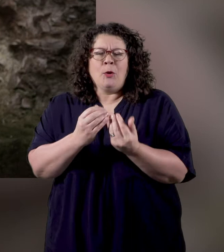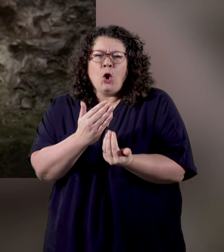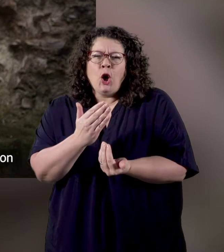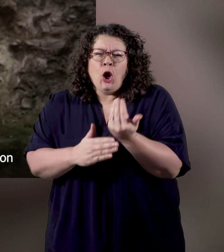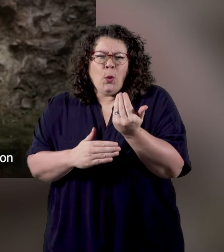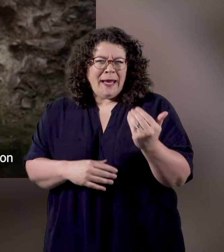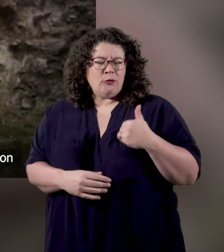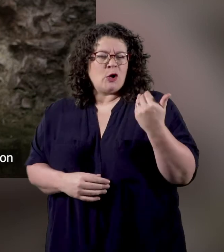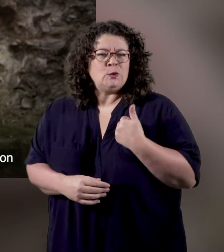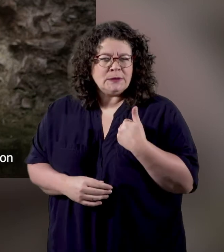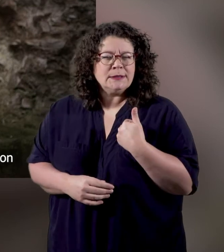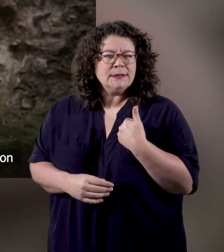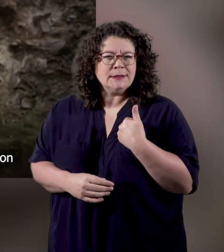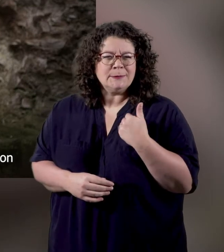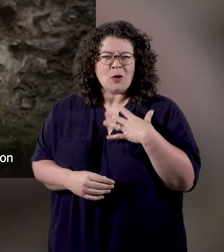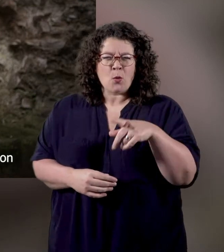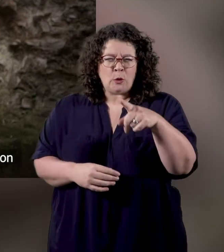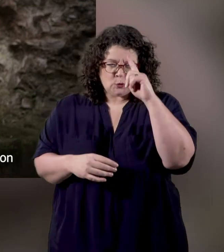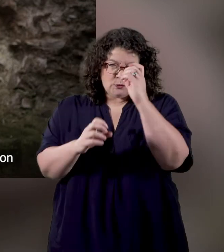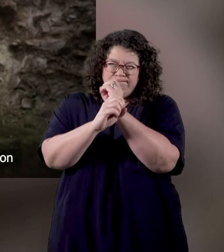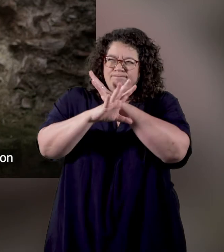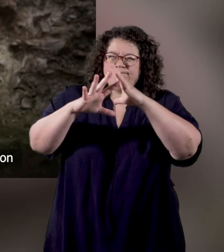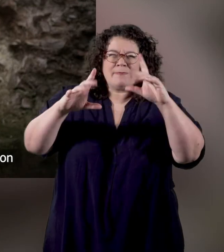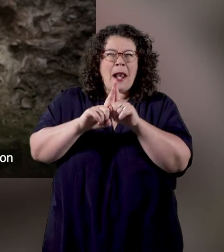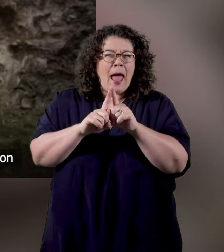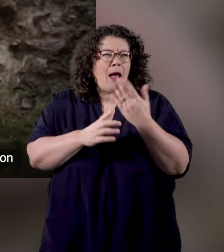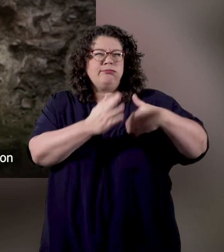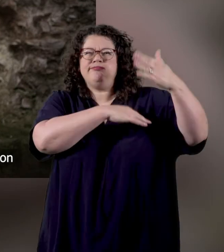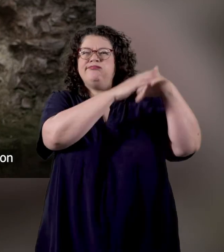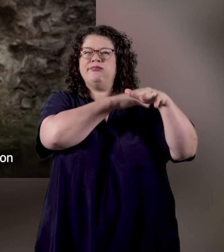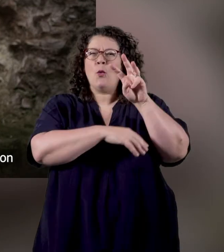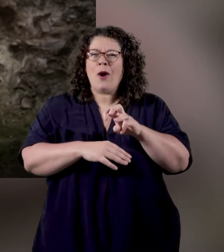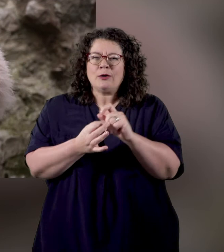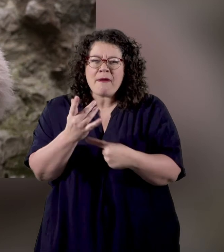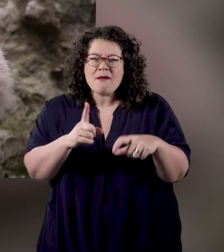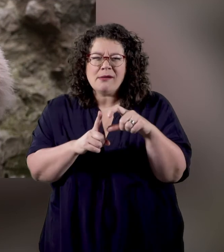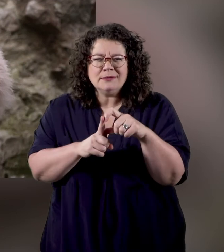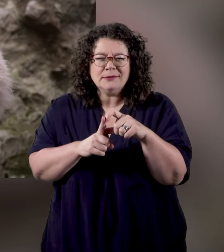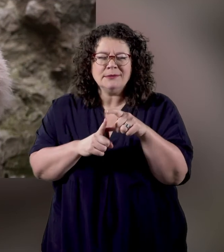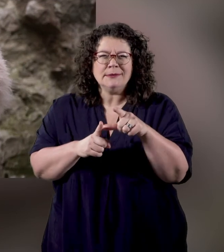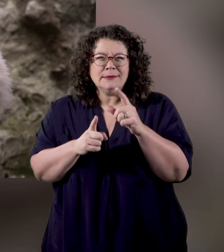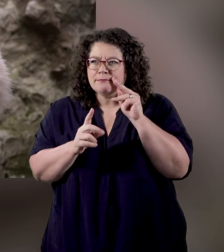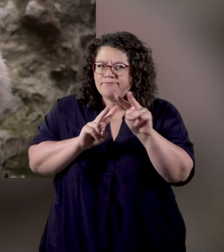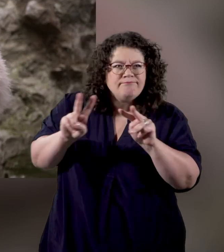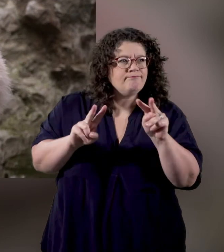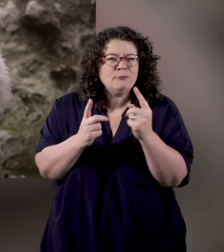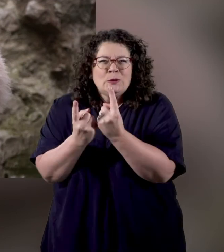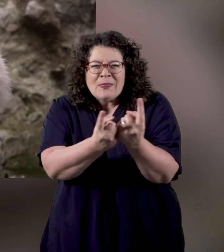canoloesol, defnyddio y pethau o'ch gwmpas I creu archarwyr newydd sbon. Fi